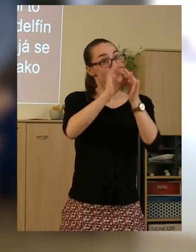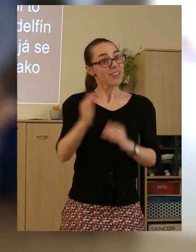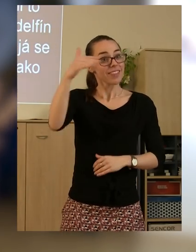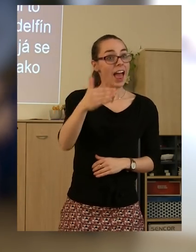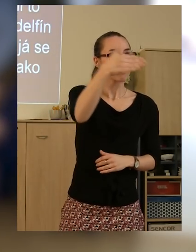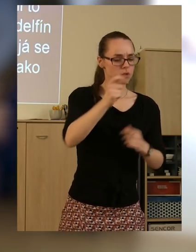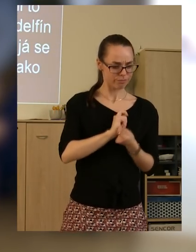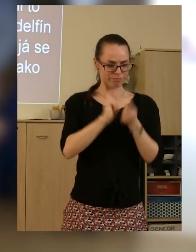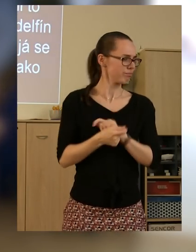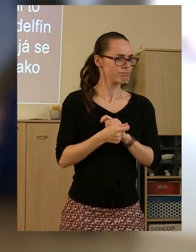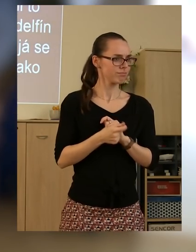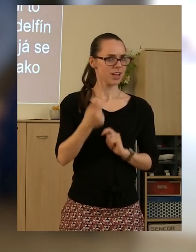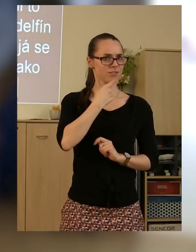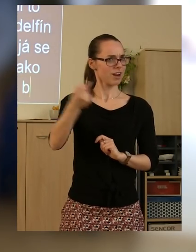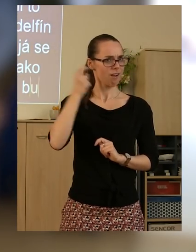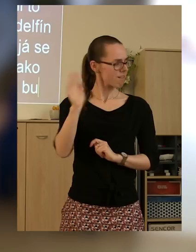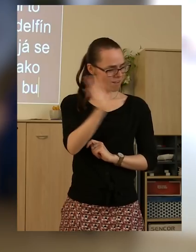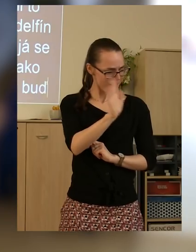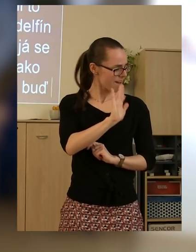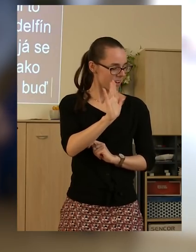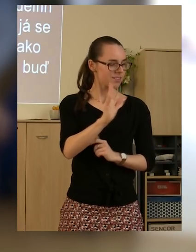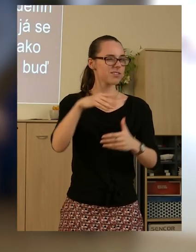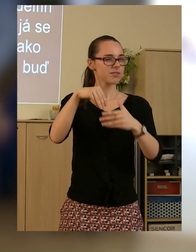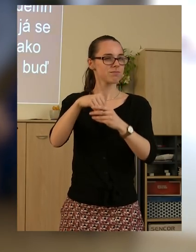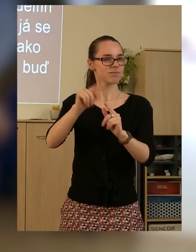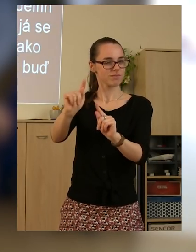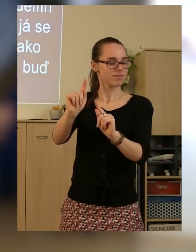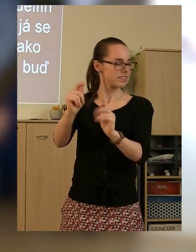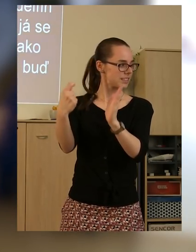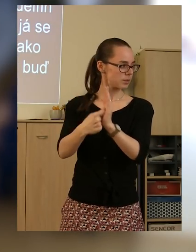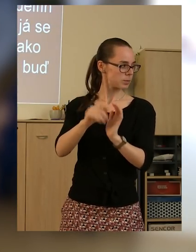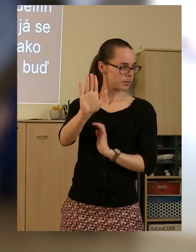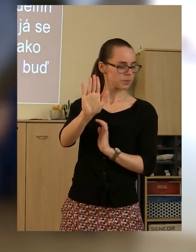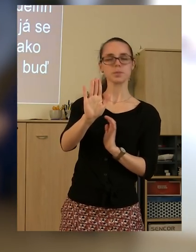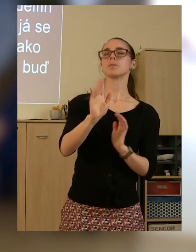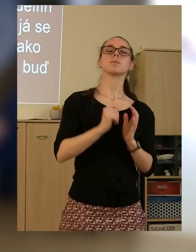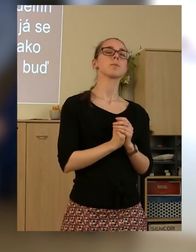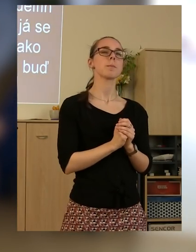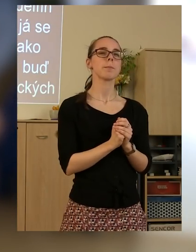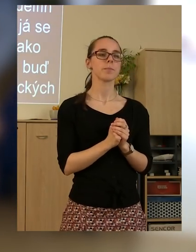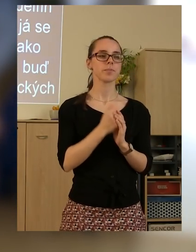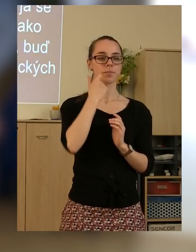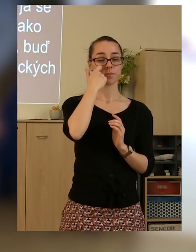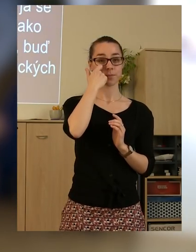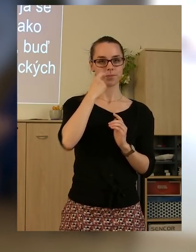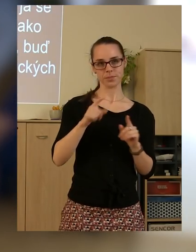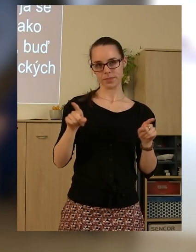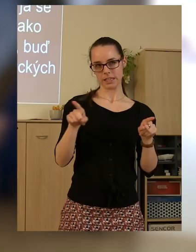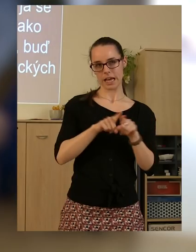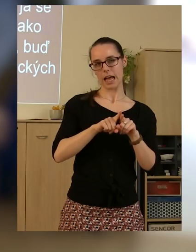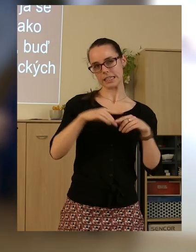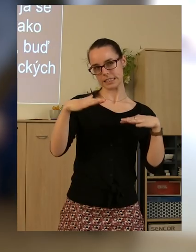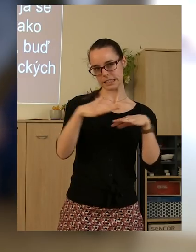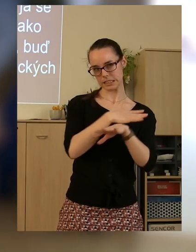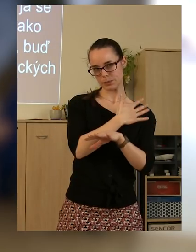Je tam potom mnoho specifických věcí, mimo jiný, samozřejmě mimořádně zajímavý, to si troufnu zobecnit.